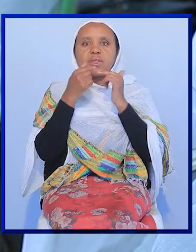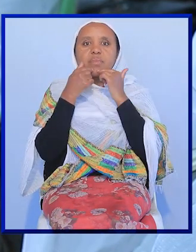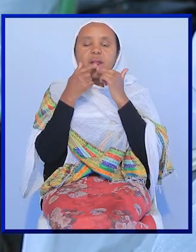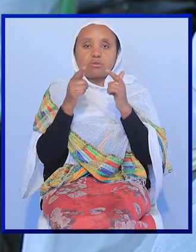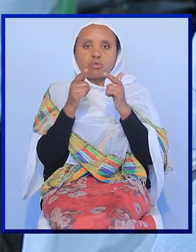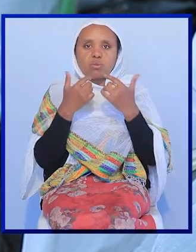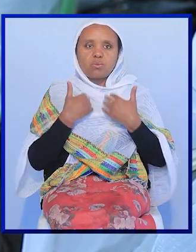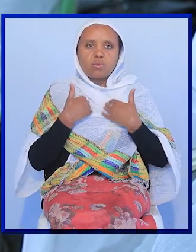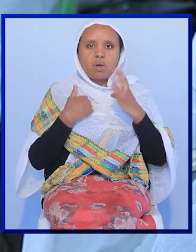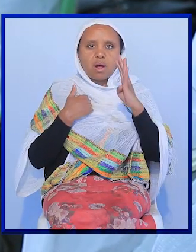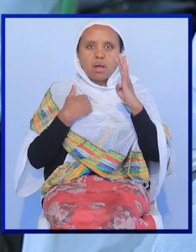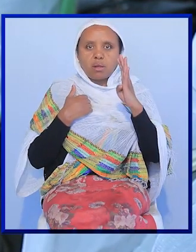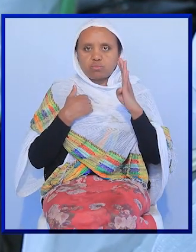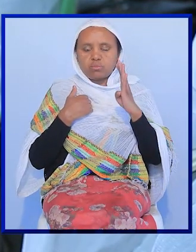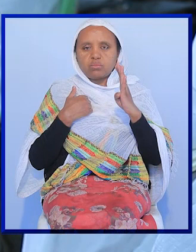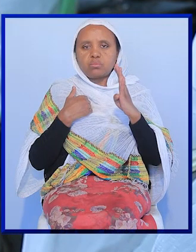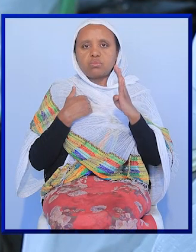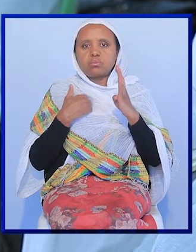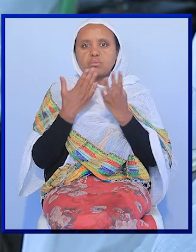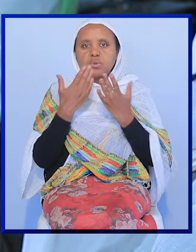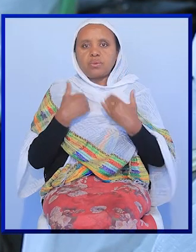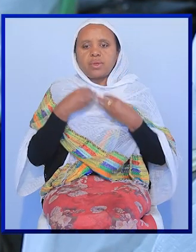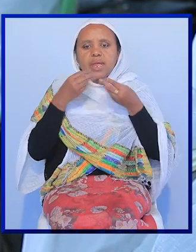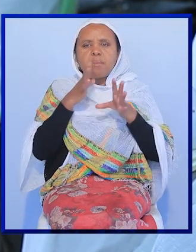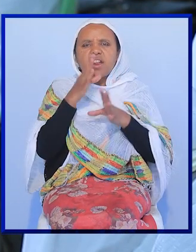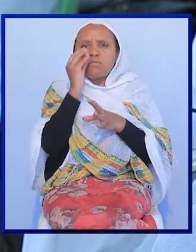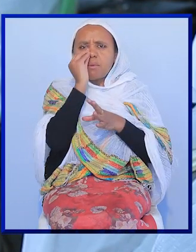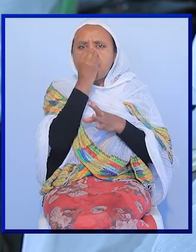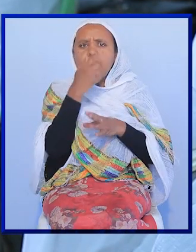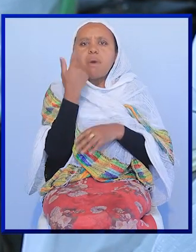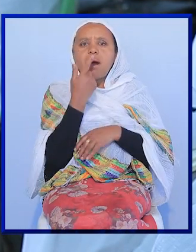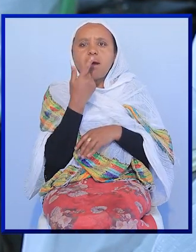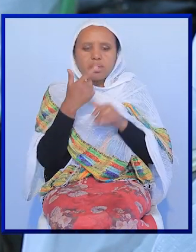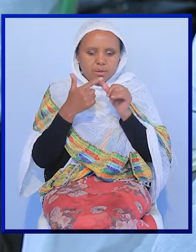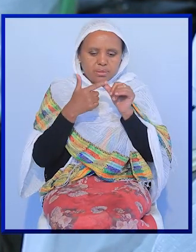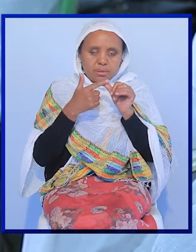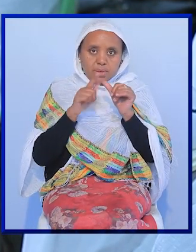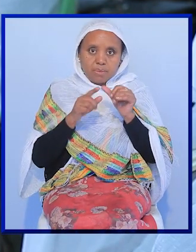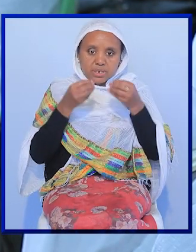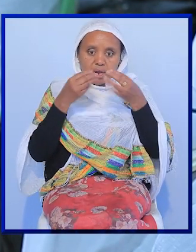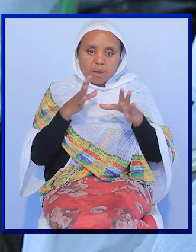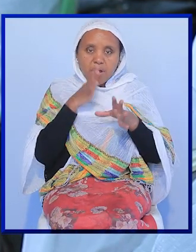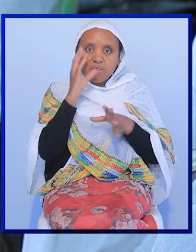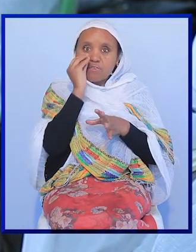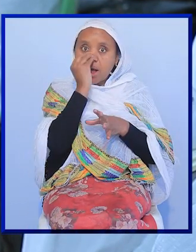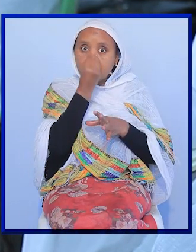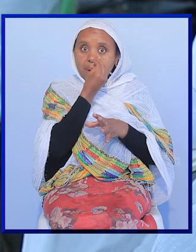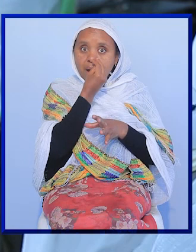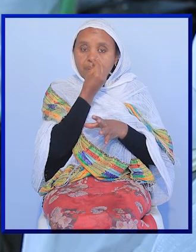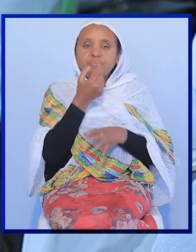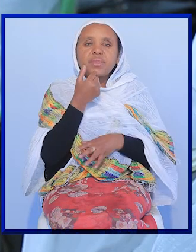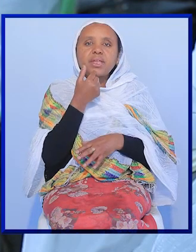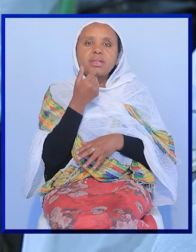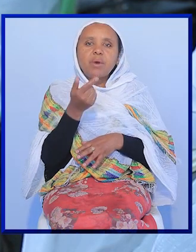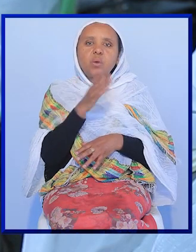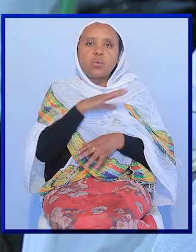አብያን የሚሏቸውን አራቱን ብቻ ለማየት ነው። የማይረግፍ አበባ ማን ነው? የመጀመሪያ የማይረግፍ አበባ